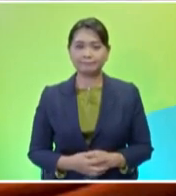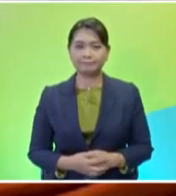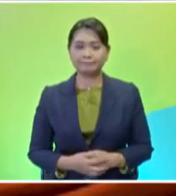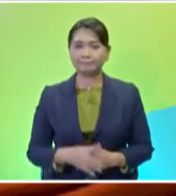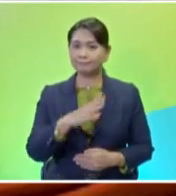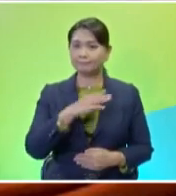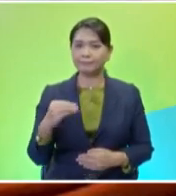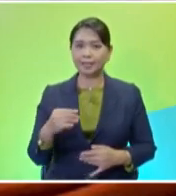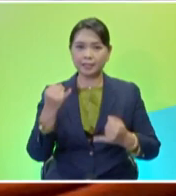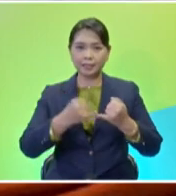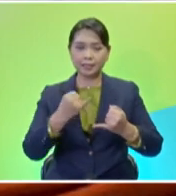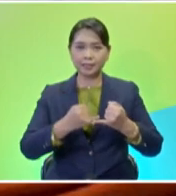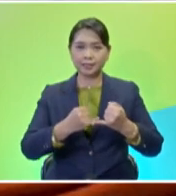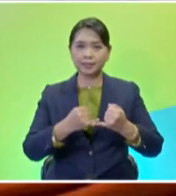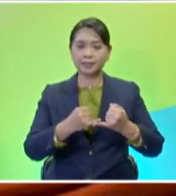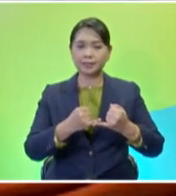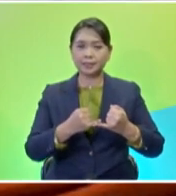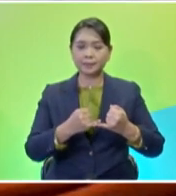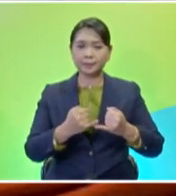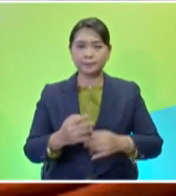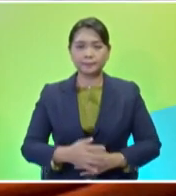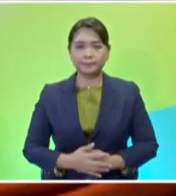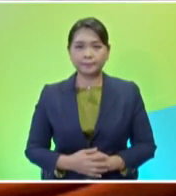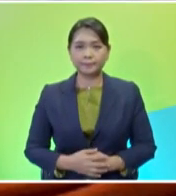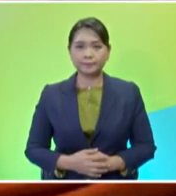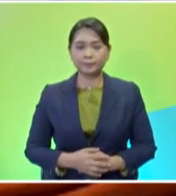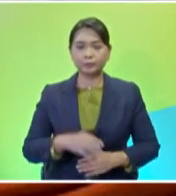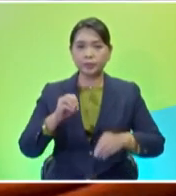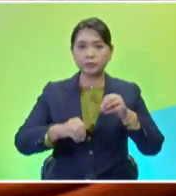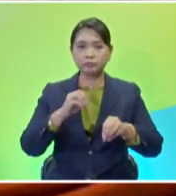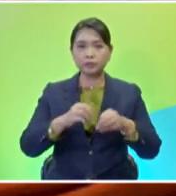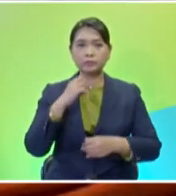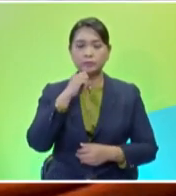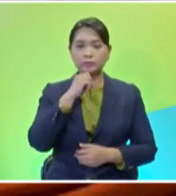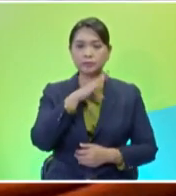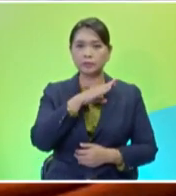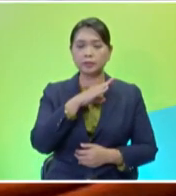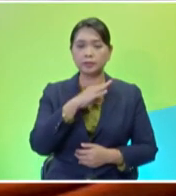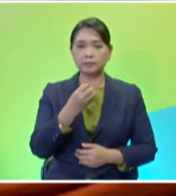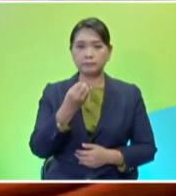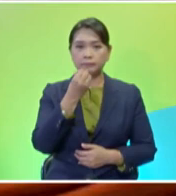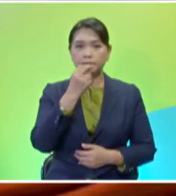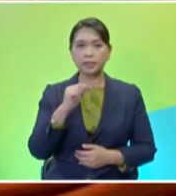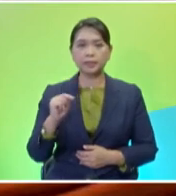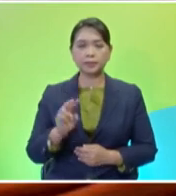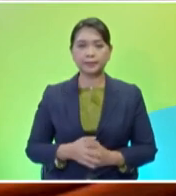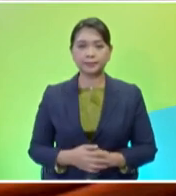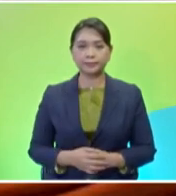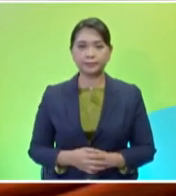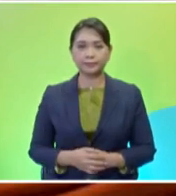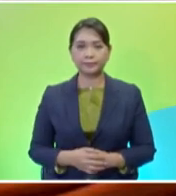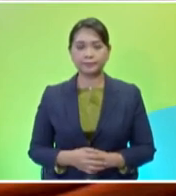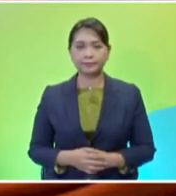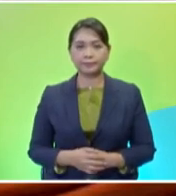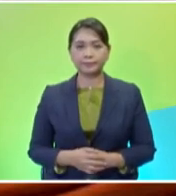dan yang terakhir Ah Ayo berkaitan dengan menanam sisa aku yang telah kita